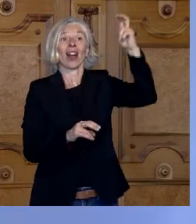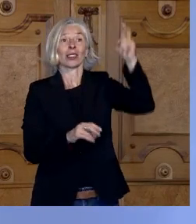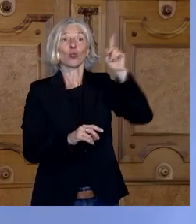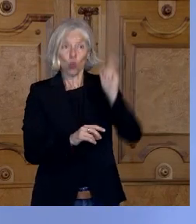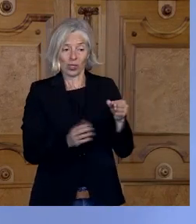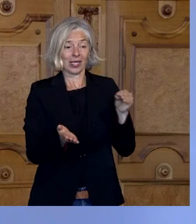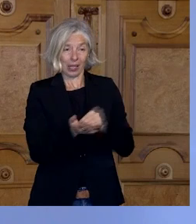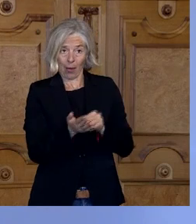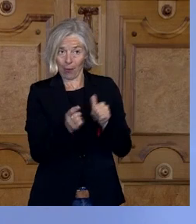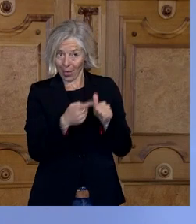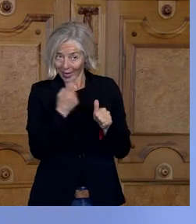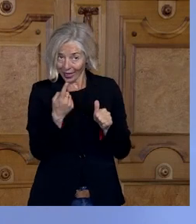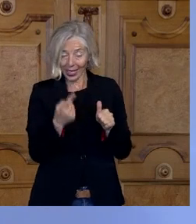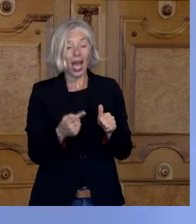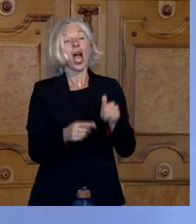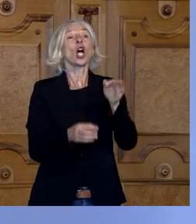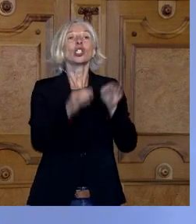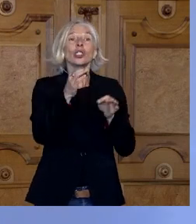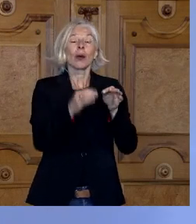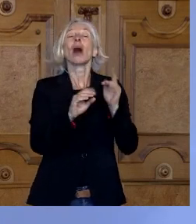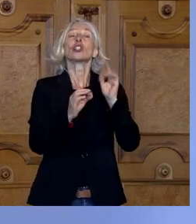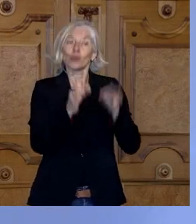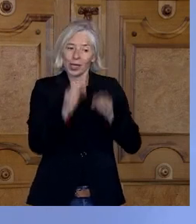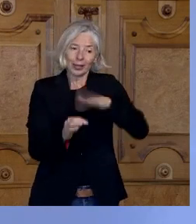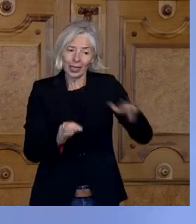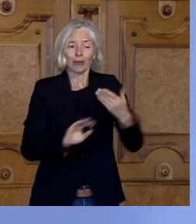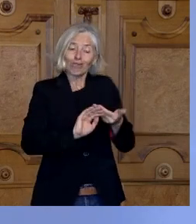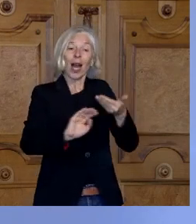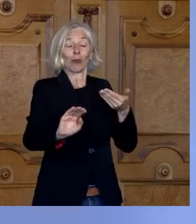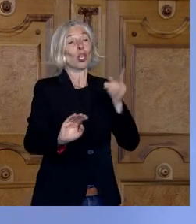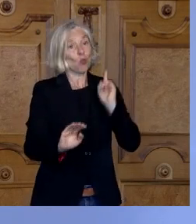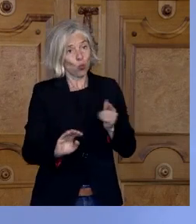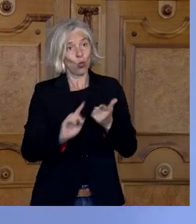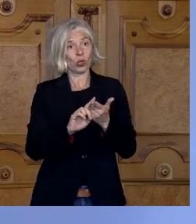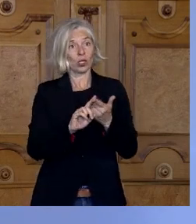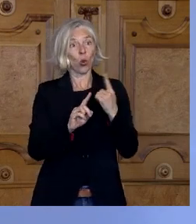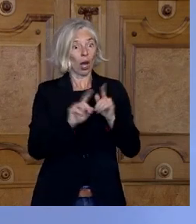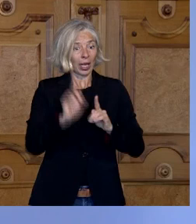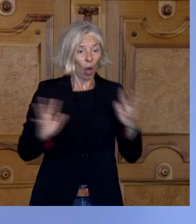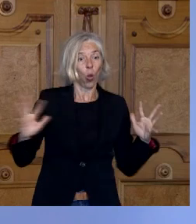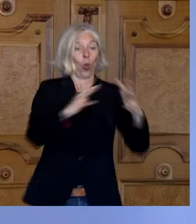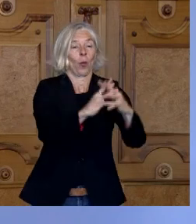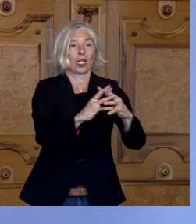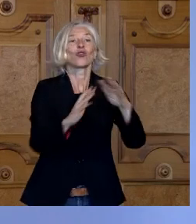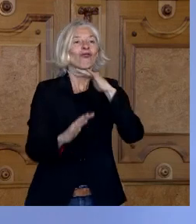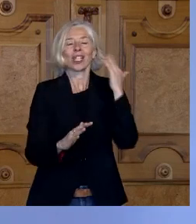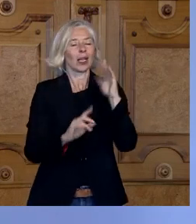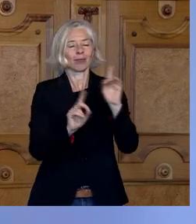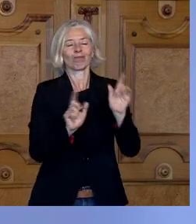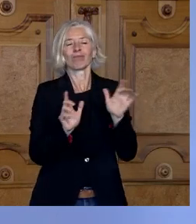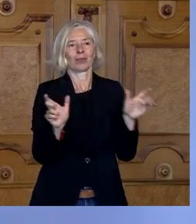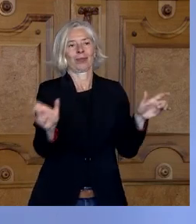Abstand gehalten wird und dass Ansammlungen vermieden werden. Und auch hier der Hinweis, falls es eben